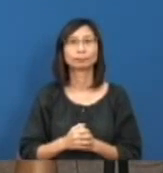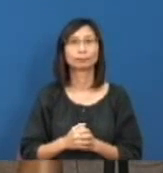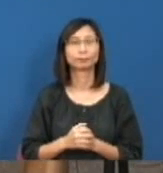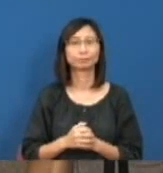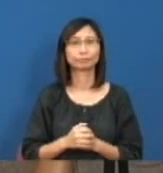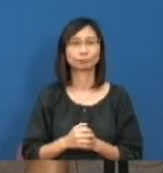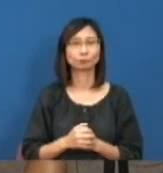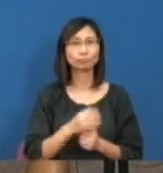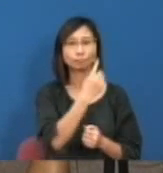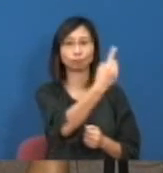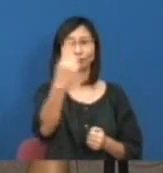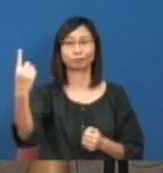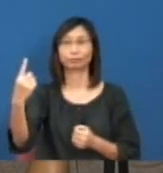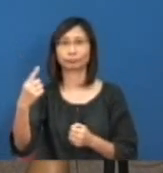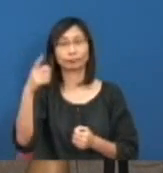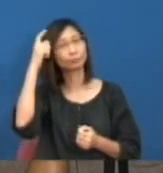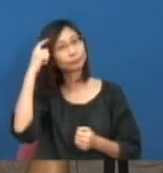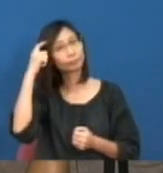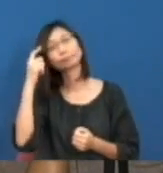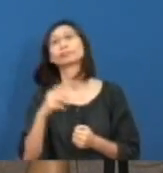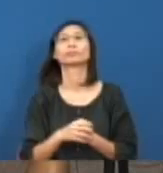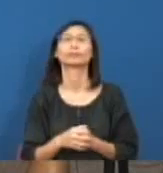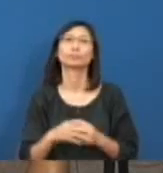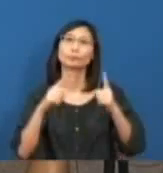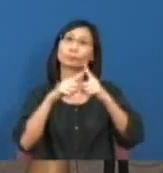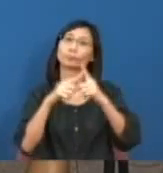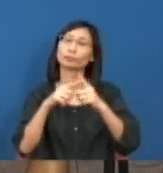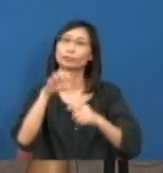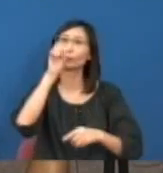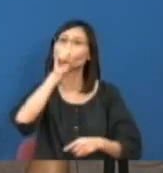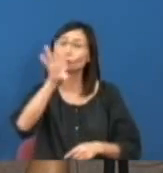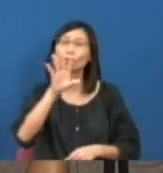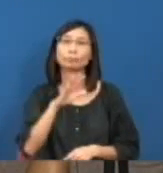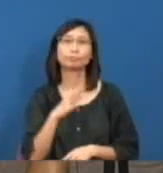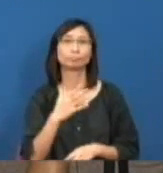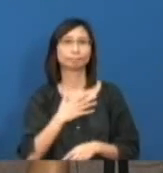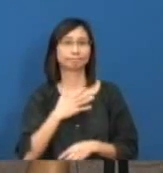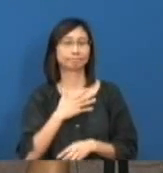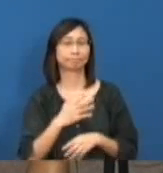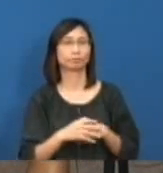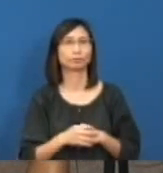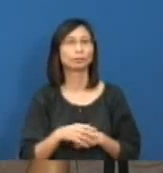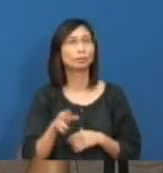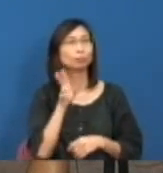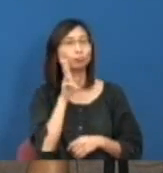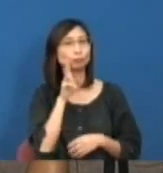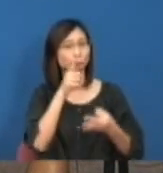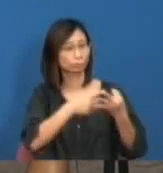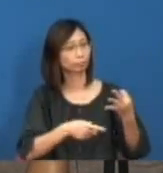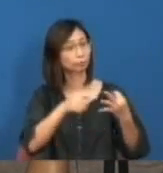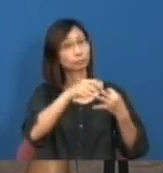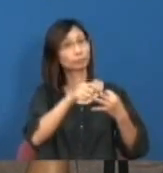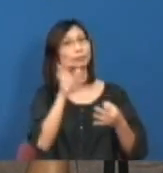係在場嘅人都唔敢出嚟講係咪啊？即係譬如講你講所謂李柱銘同佢